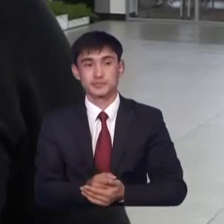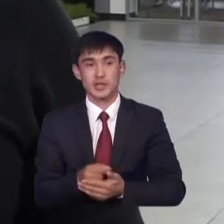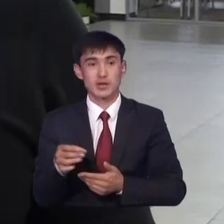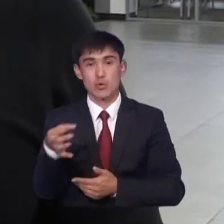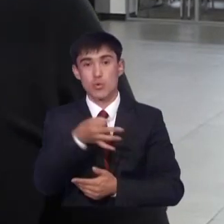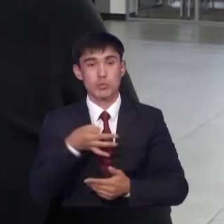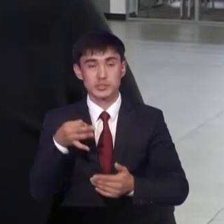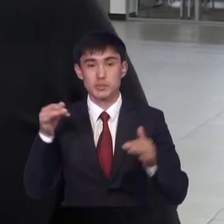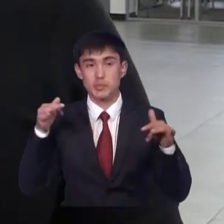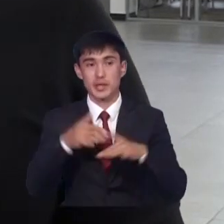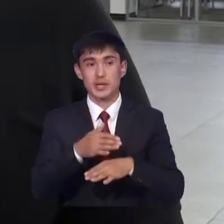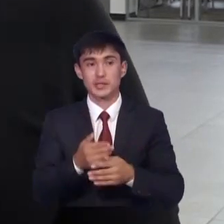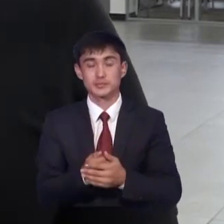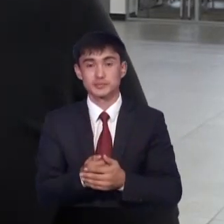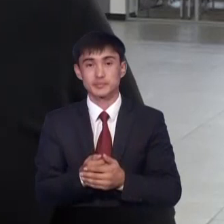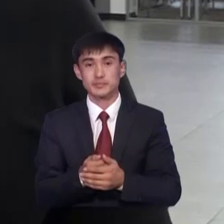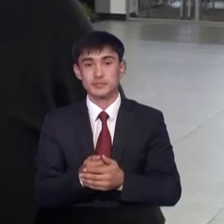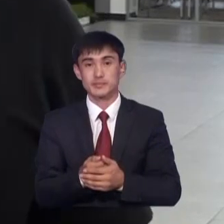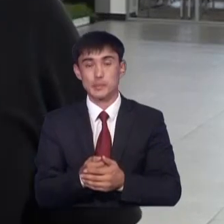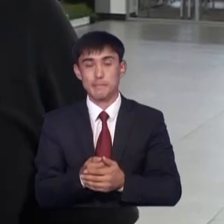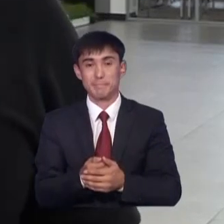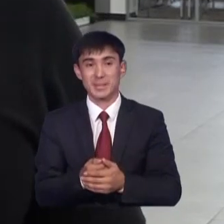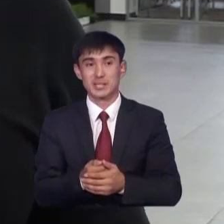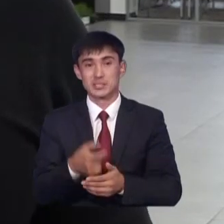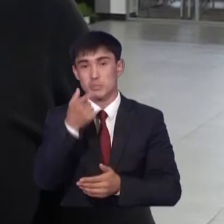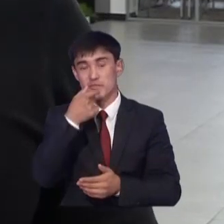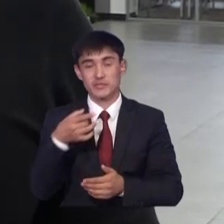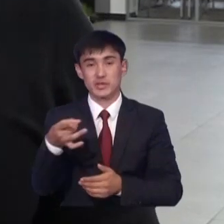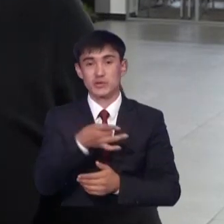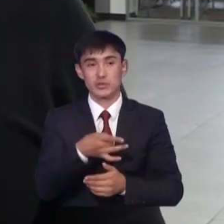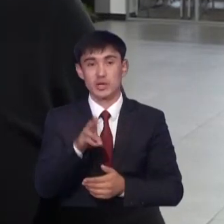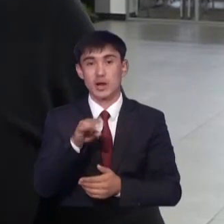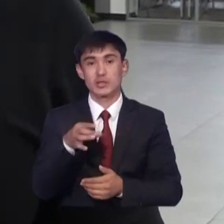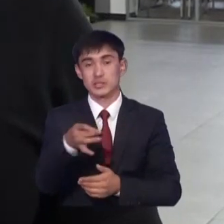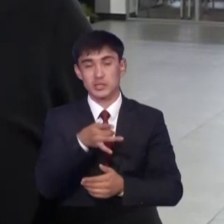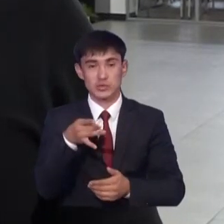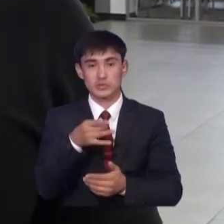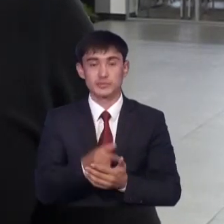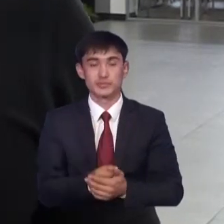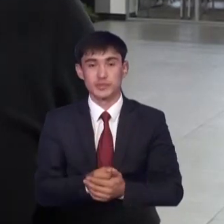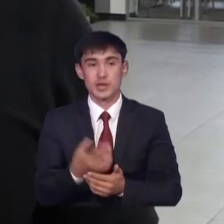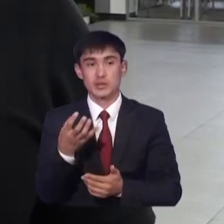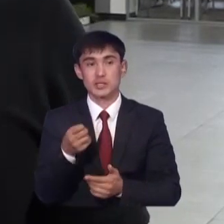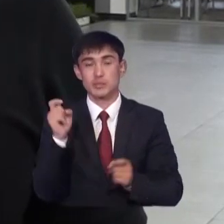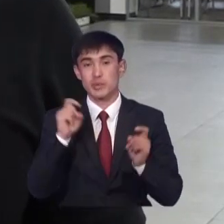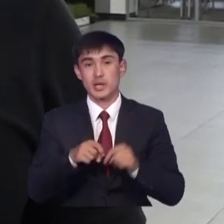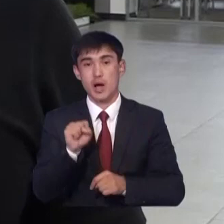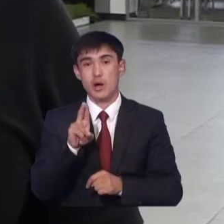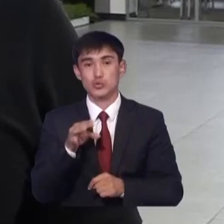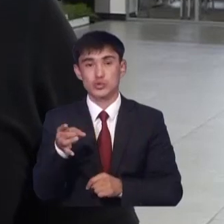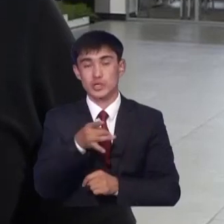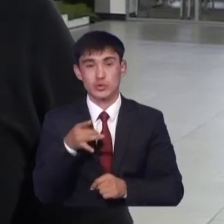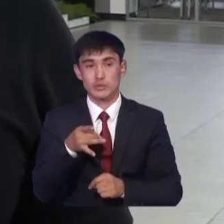всей области приехали, со всех глубинок, и приехали из Панфиловского района, из Каратальского района, а также приехали Аксуйский